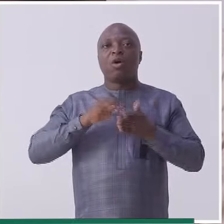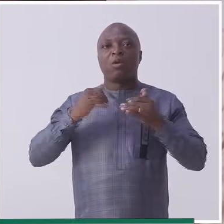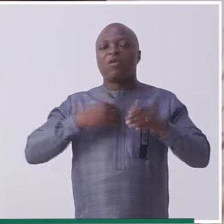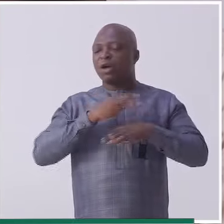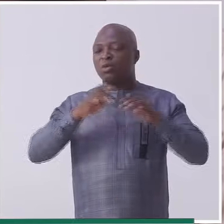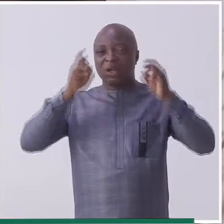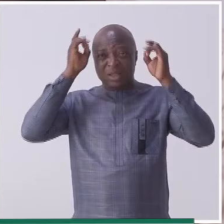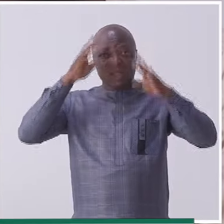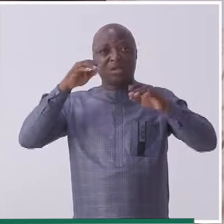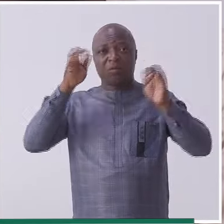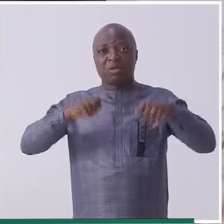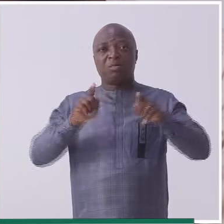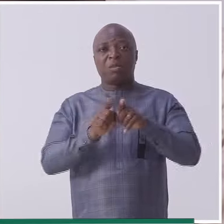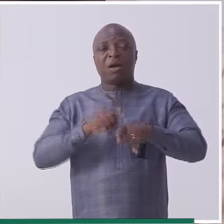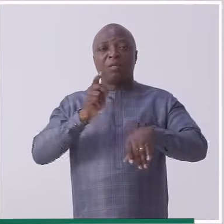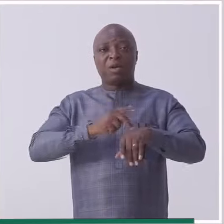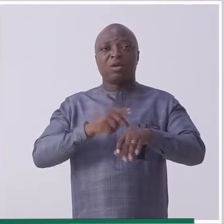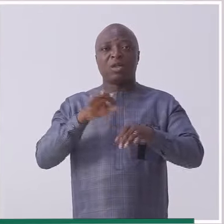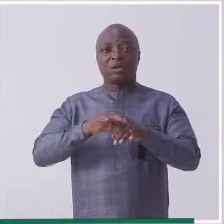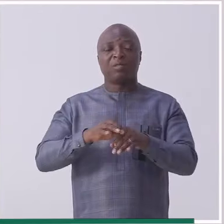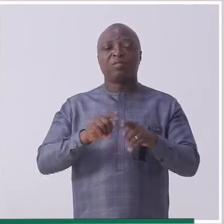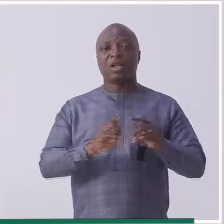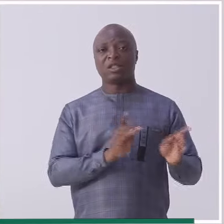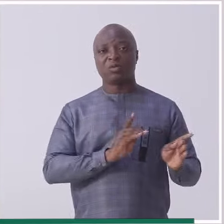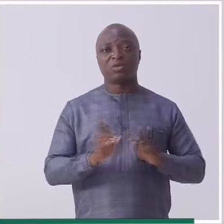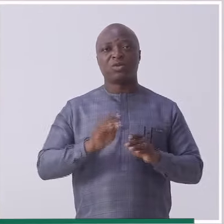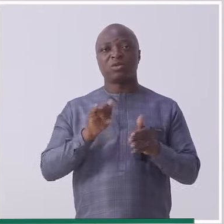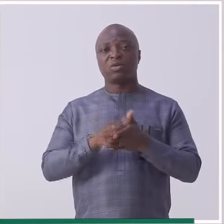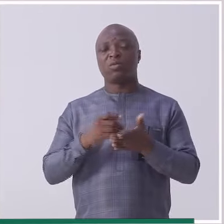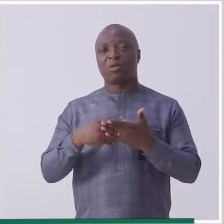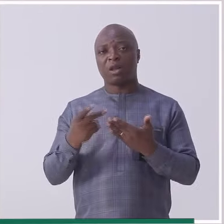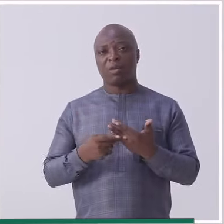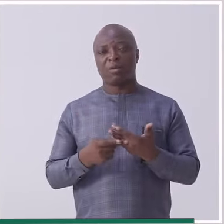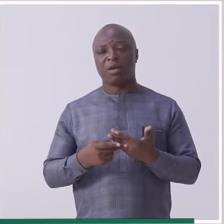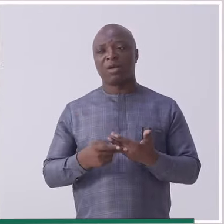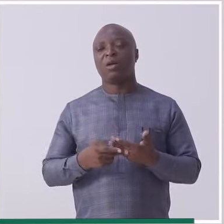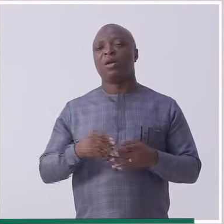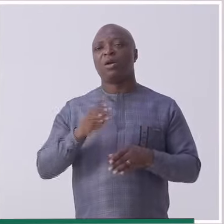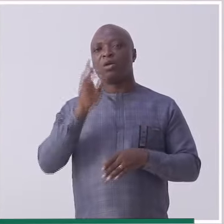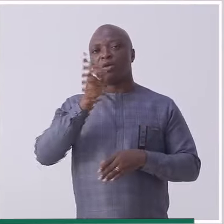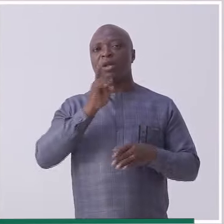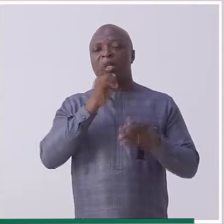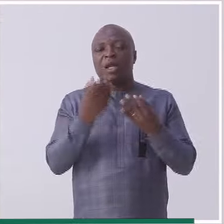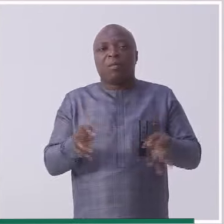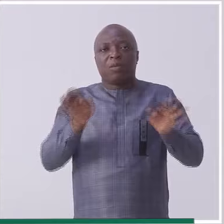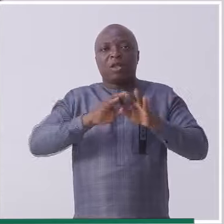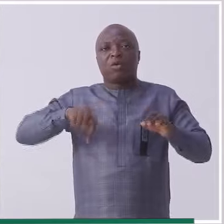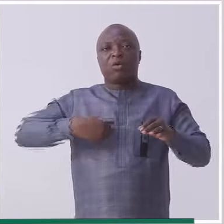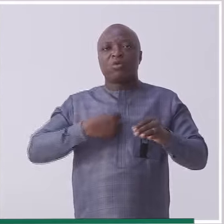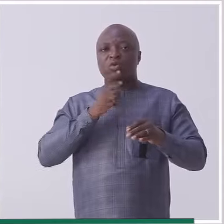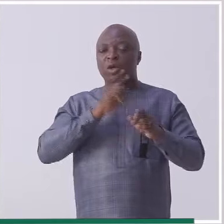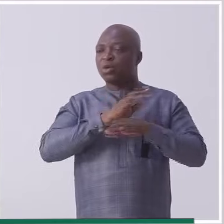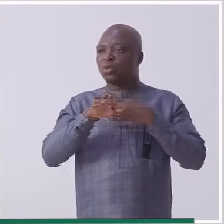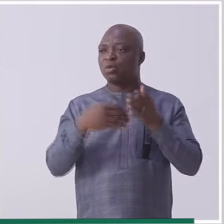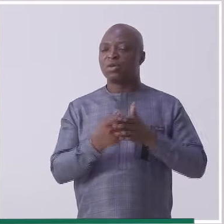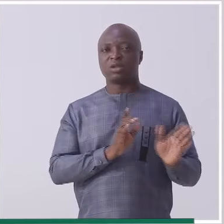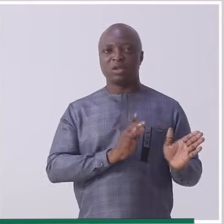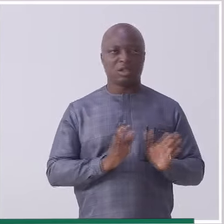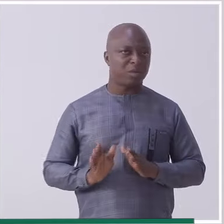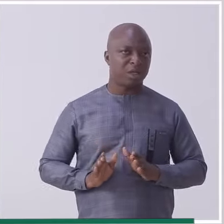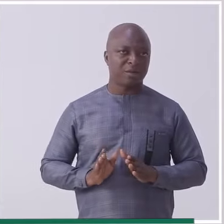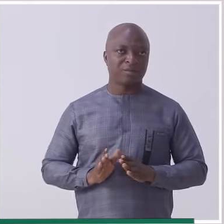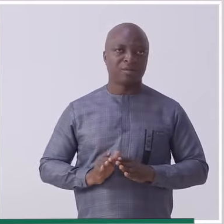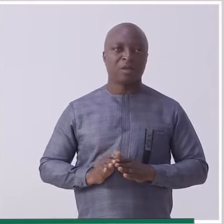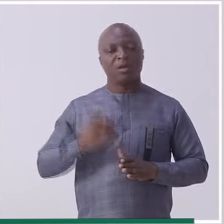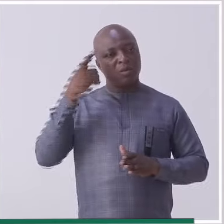dangers possibles, même en période électorale, même en disposant de 12 000 hommes sur pied. Donc, il est important que nous soyons tous disciplinés,